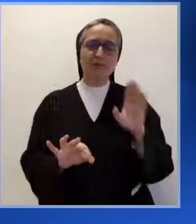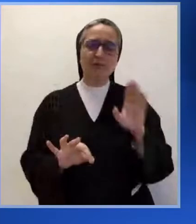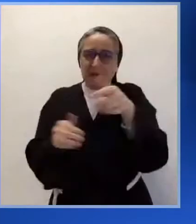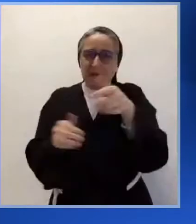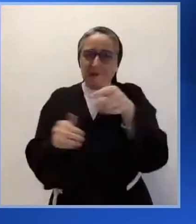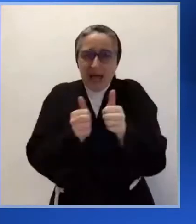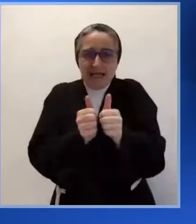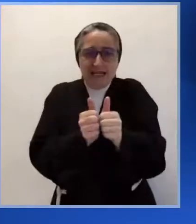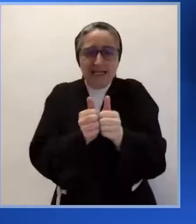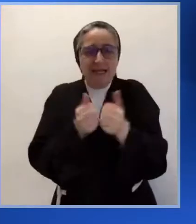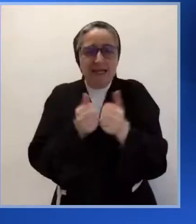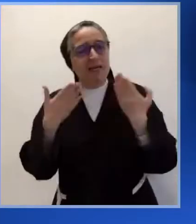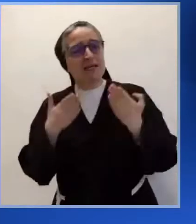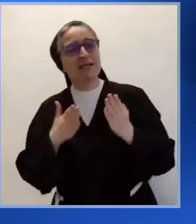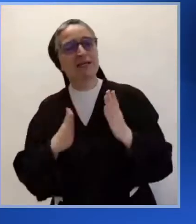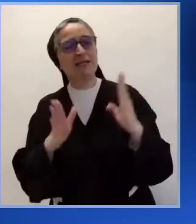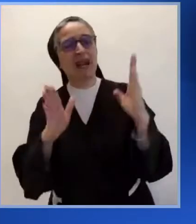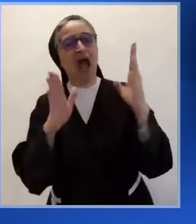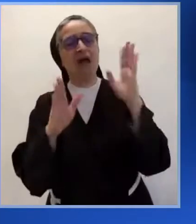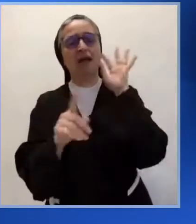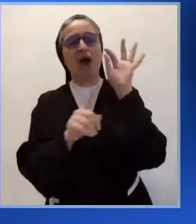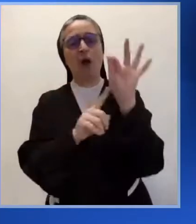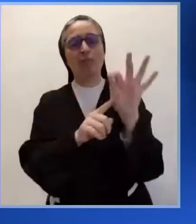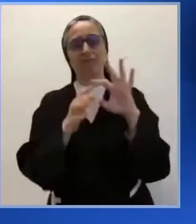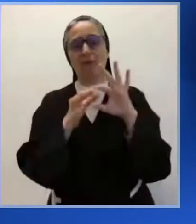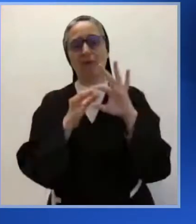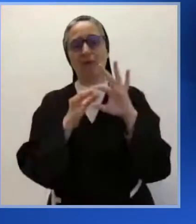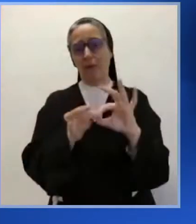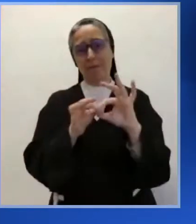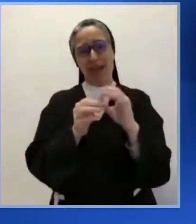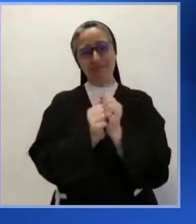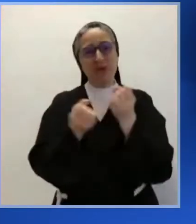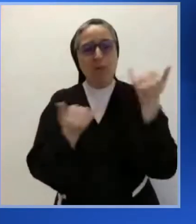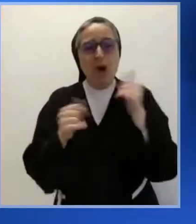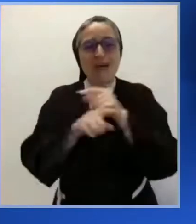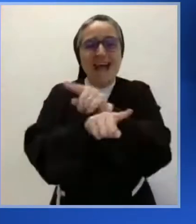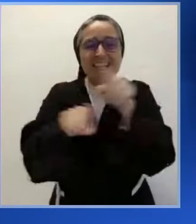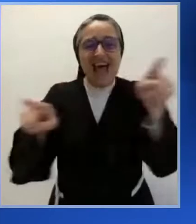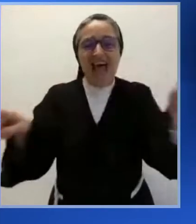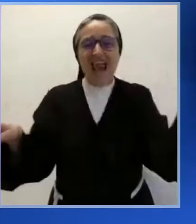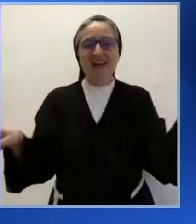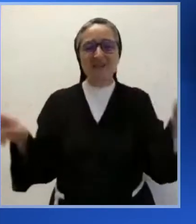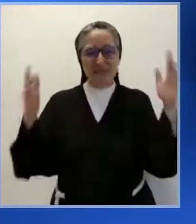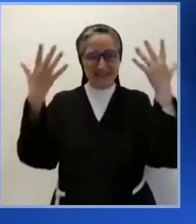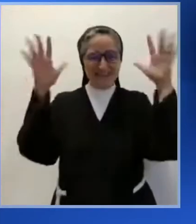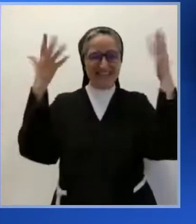sui sentieri della pace. Buon Natale a tutti.